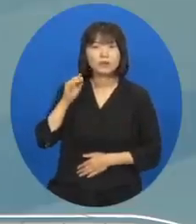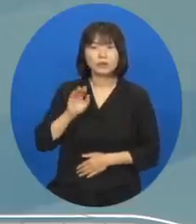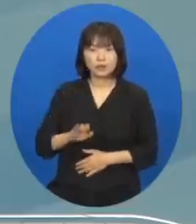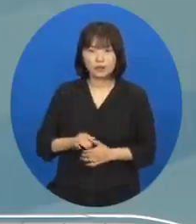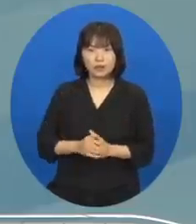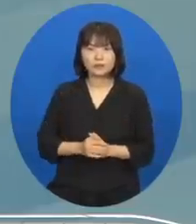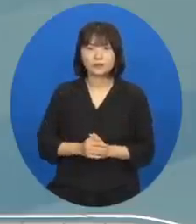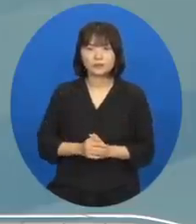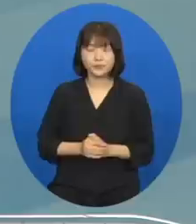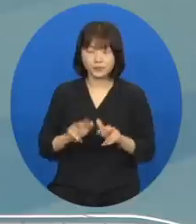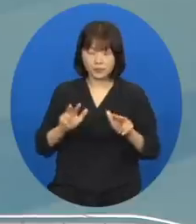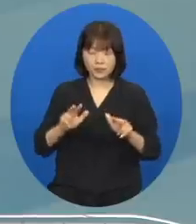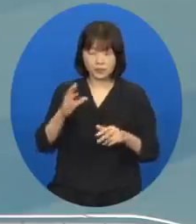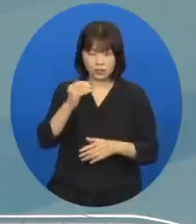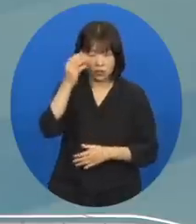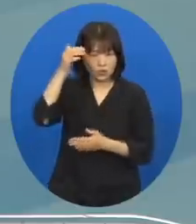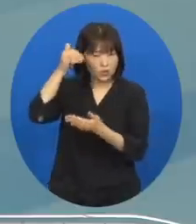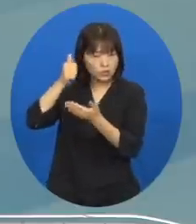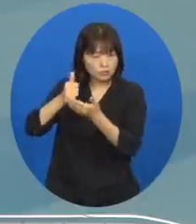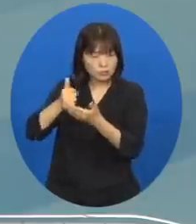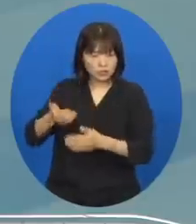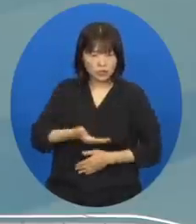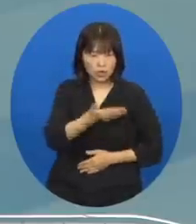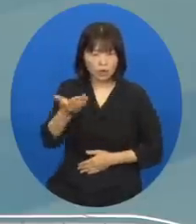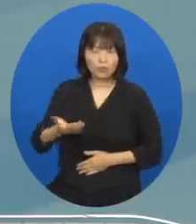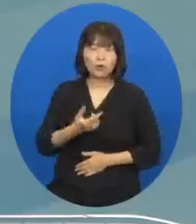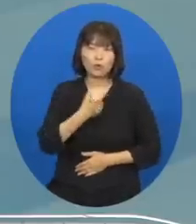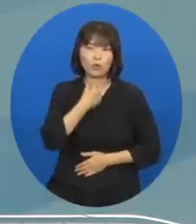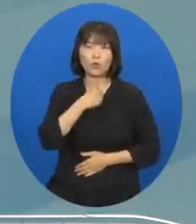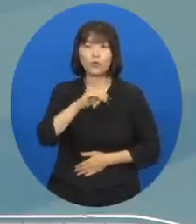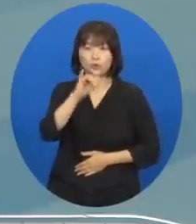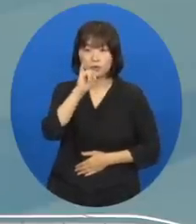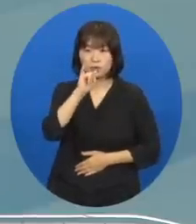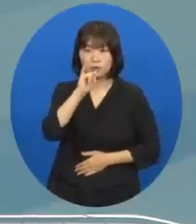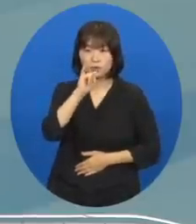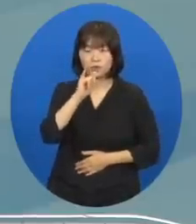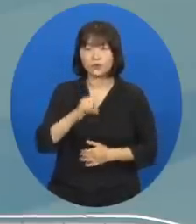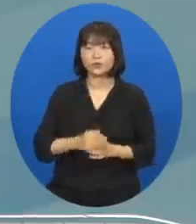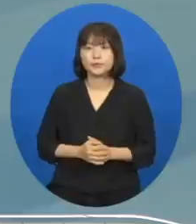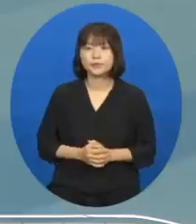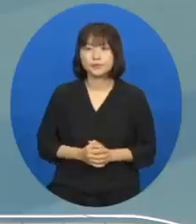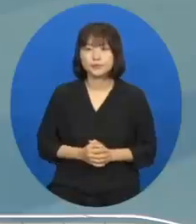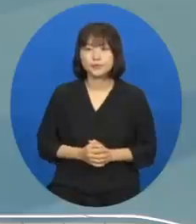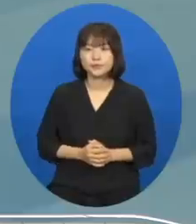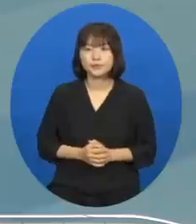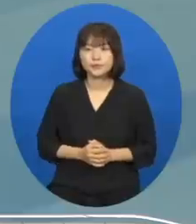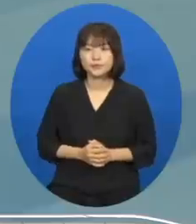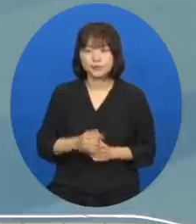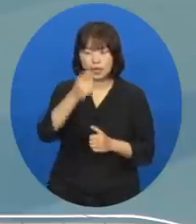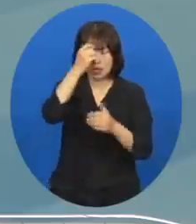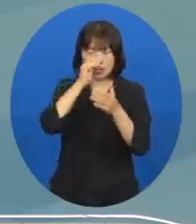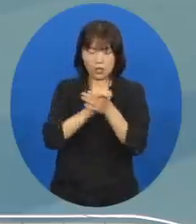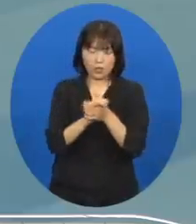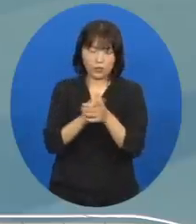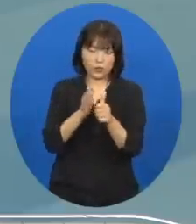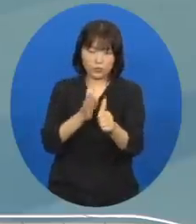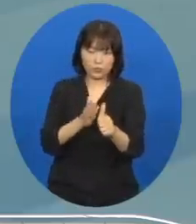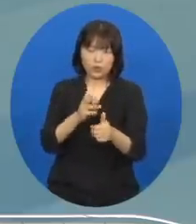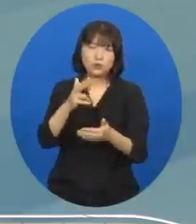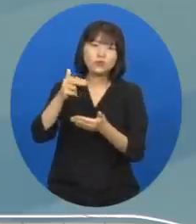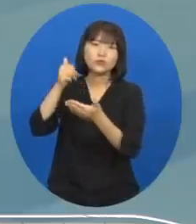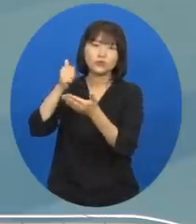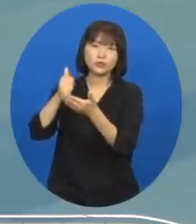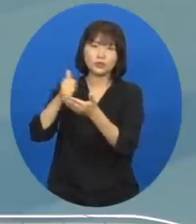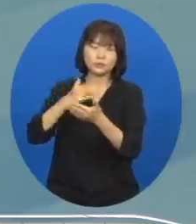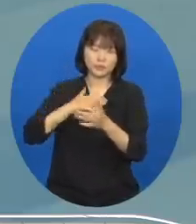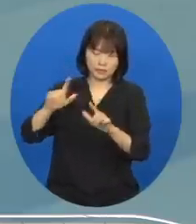이제 성령께서 여러분에게 원하시는 것이 있습니다. 여러분, 이렇게 기도하시면 좋겠어요. 주님,